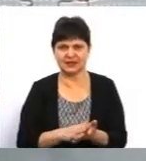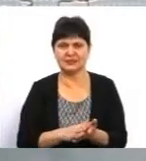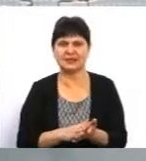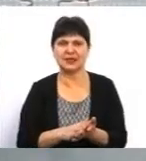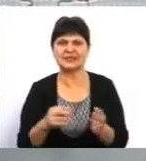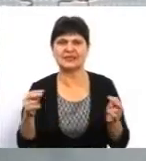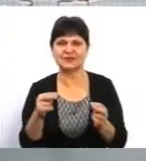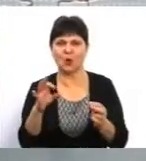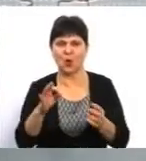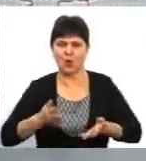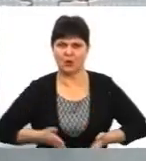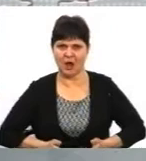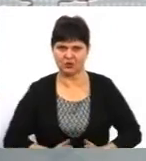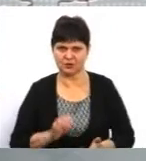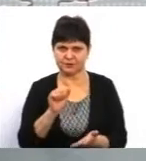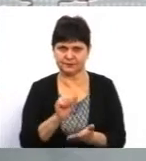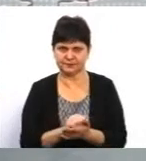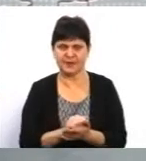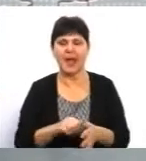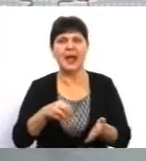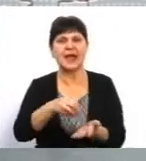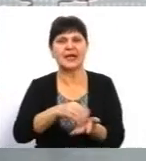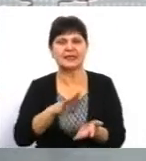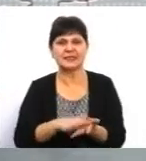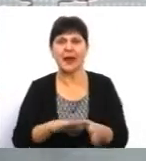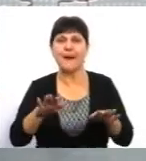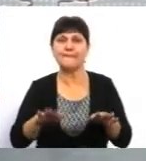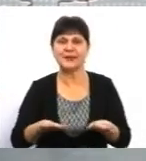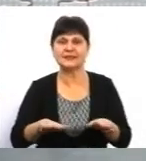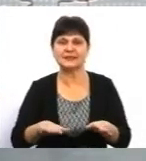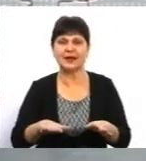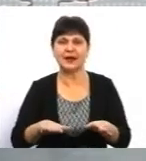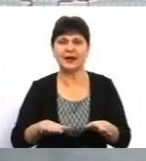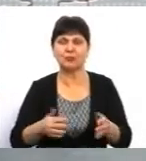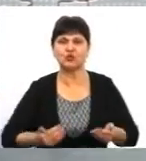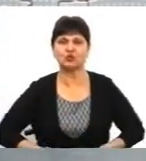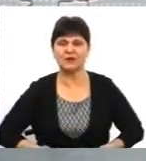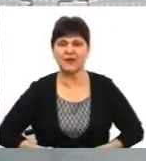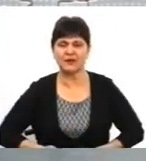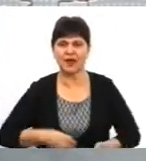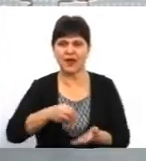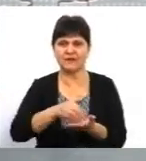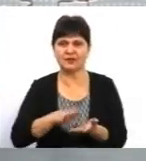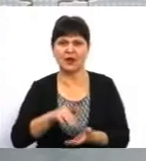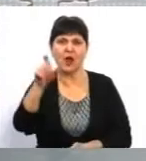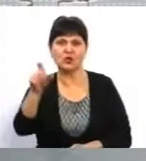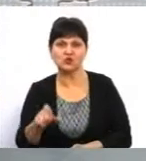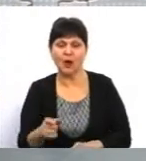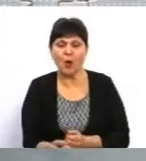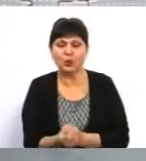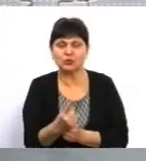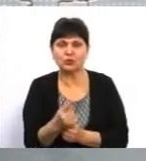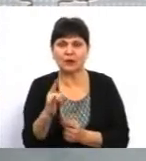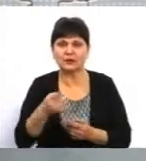народження. Це реєстрація місця проживання, це визначення громадянства дитини, визначення походження дитини,